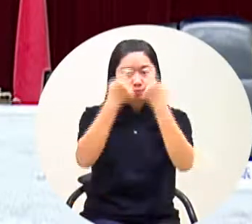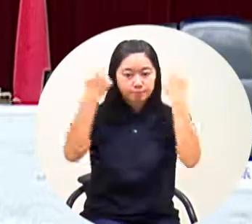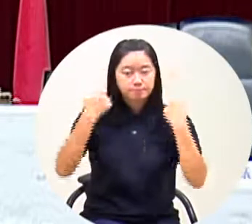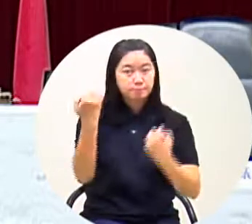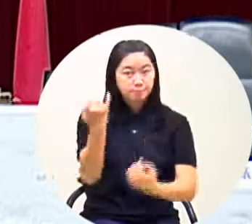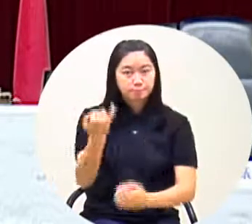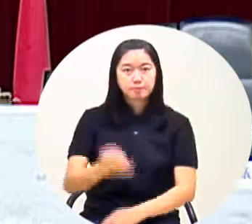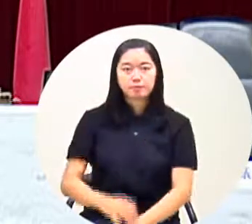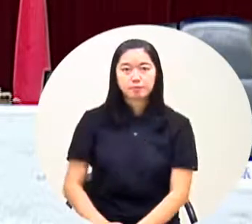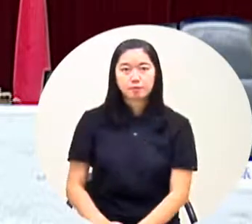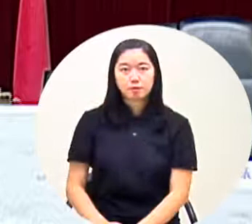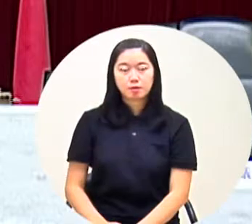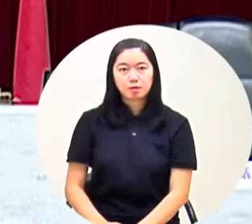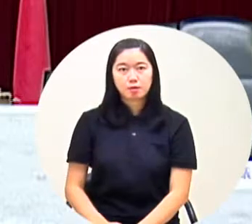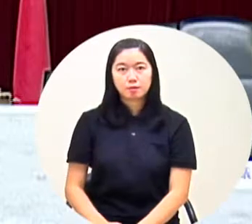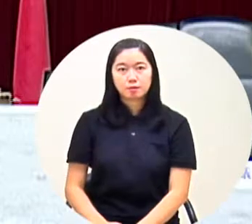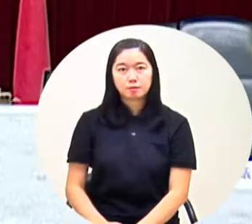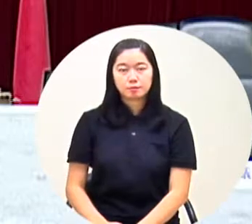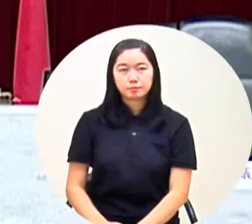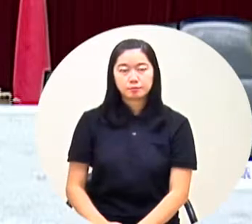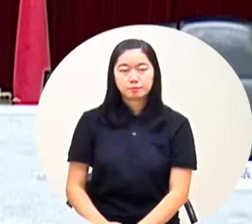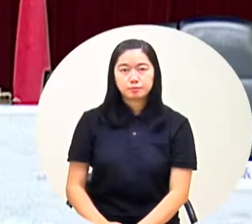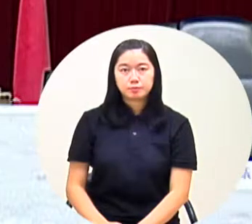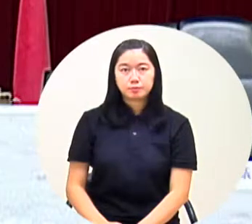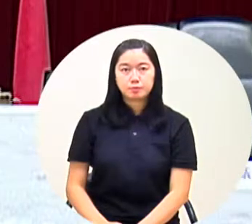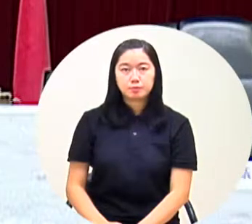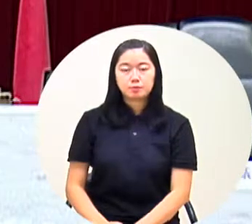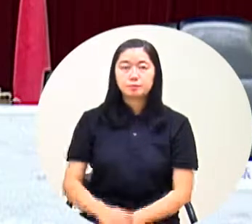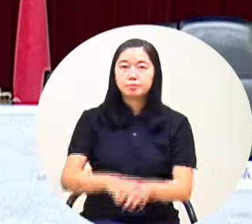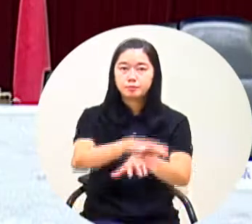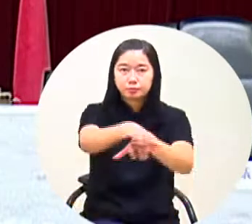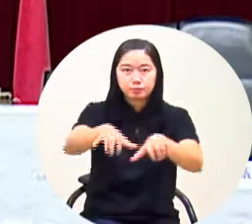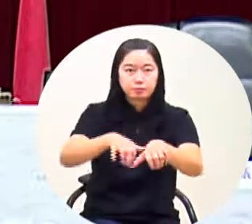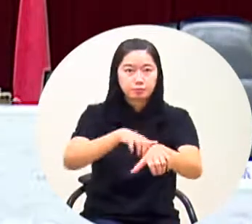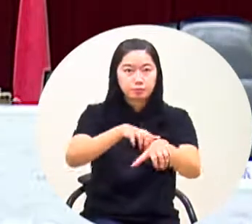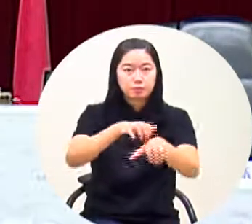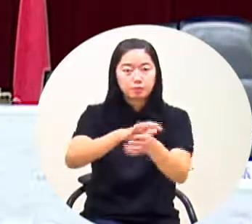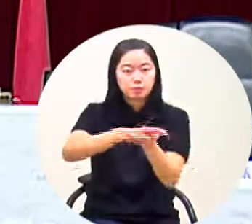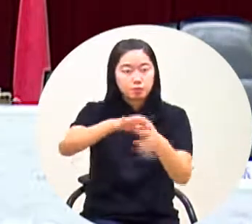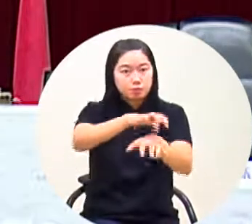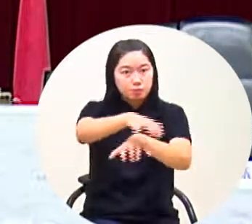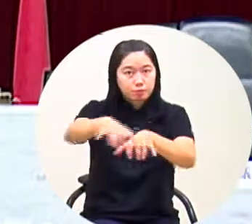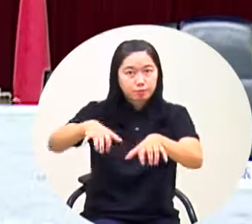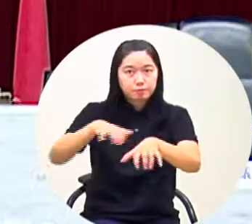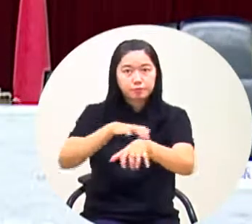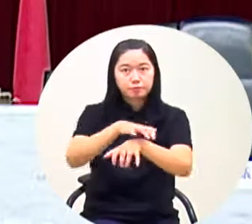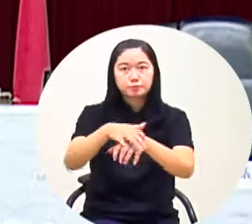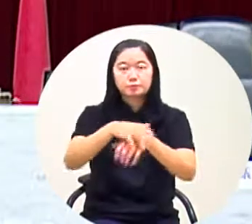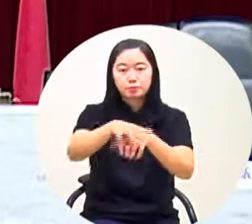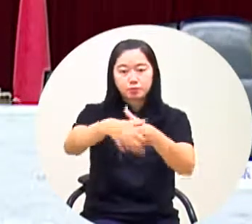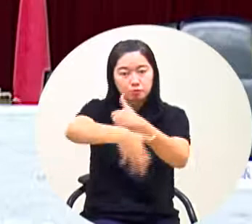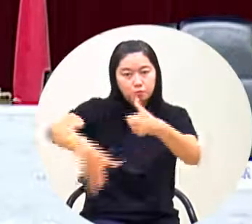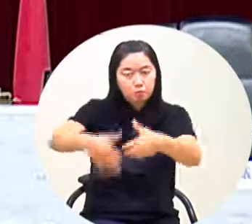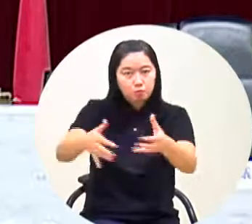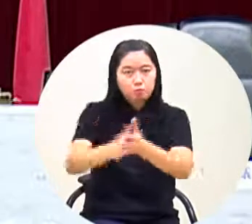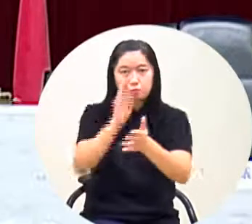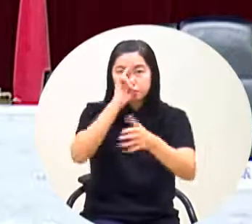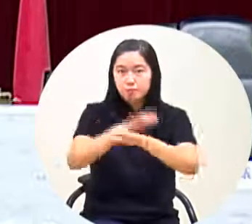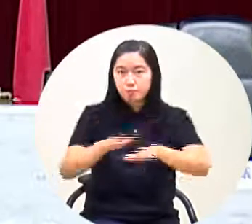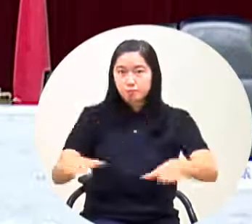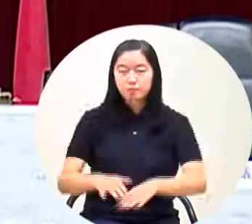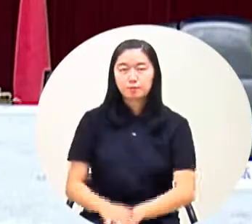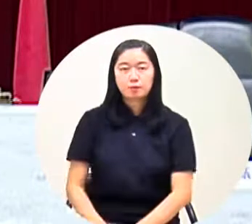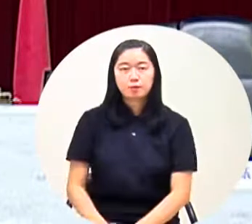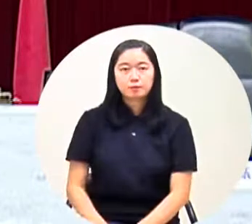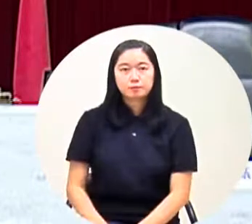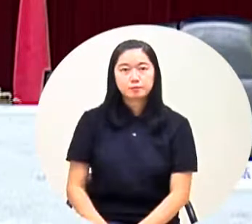那我们卫环部门的市府团队，市民朋友、媒体朋友，大家午安。那我想首先还是要看一下哈，